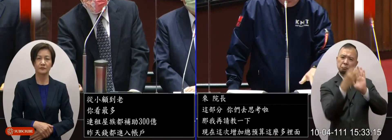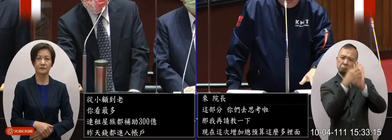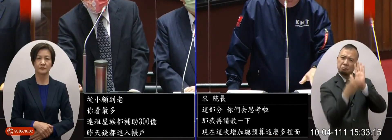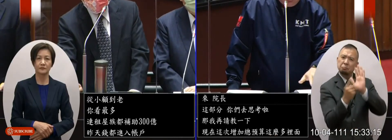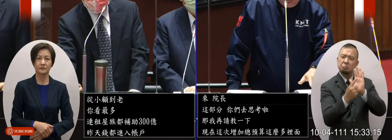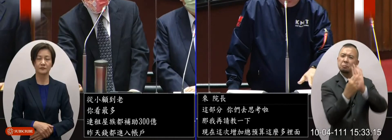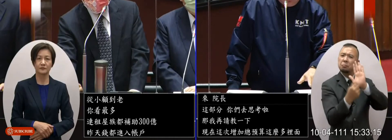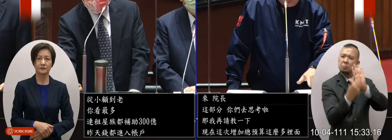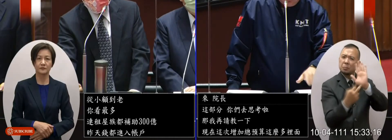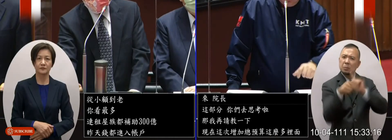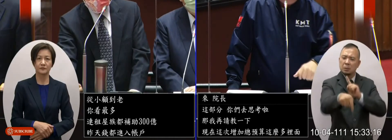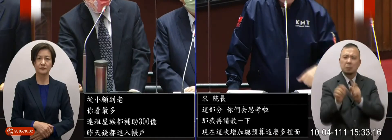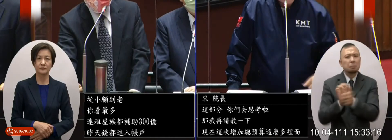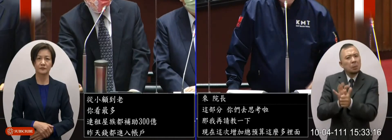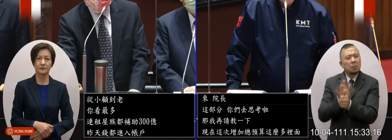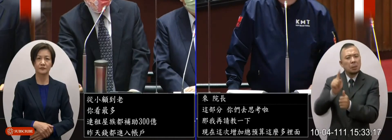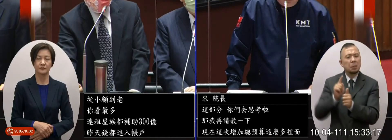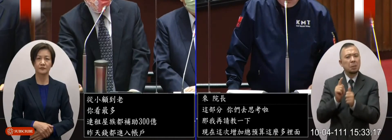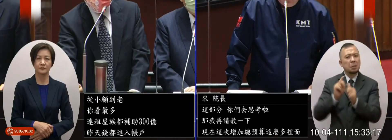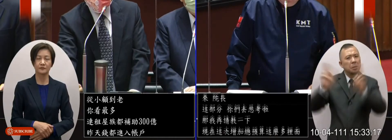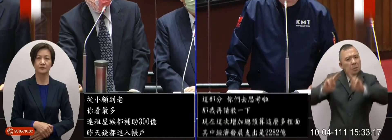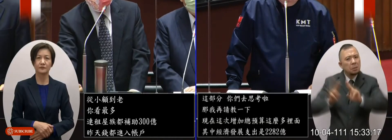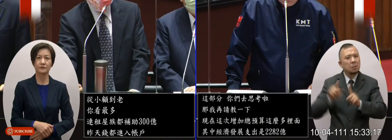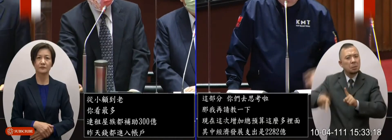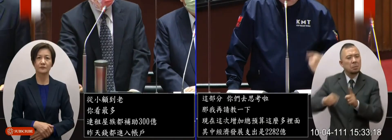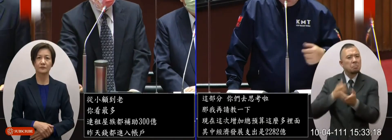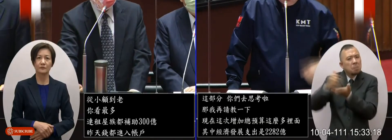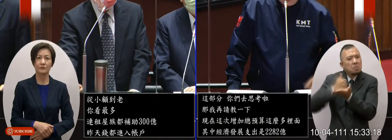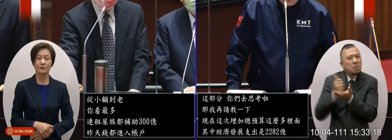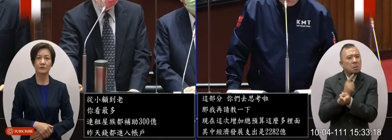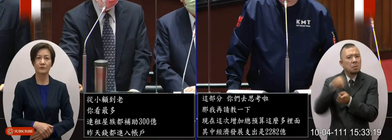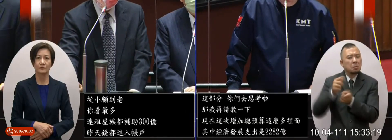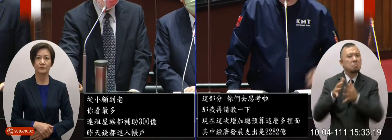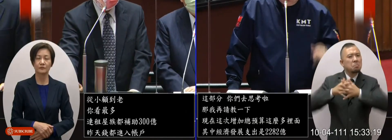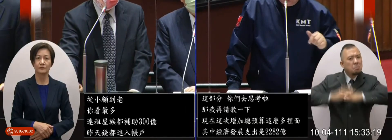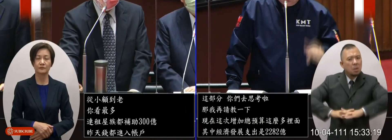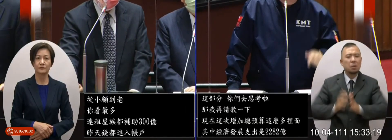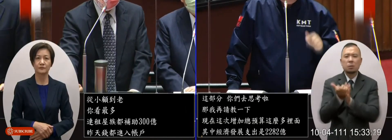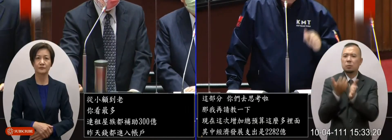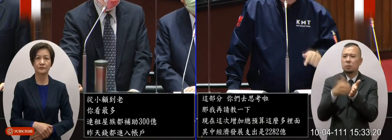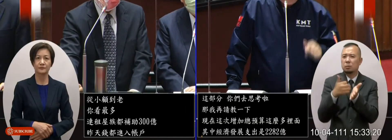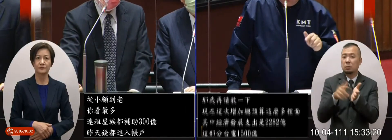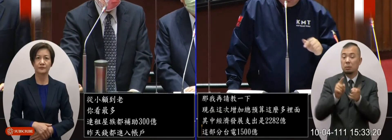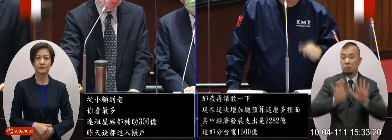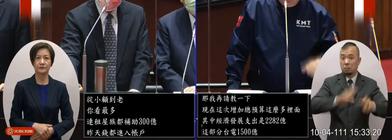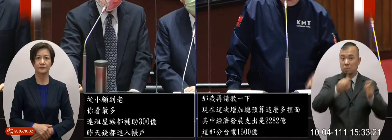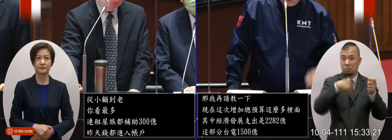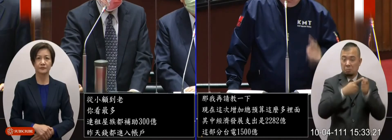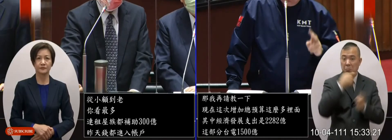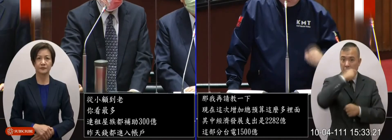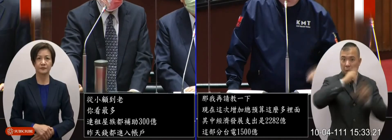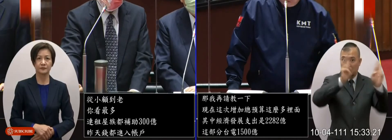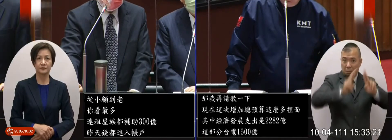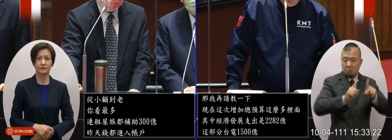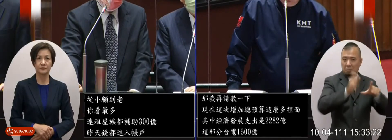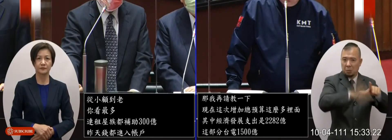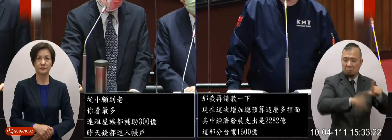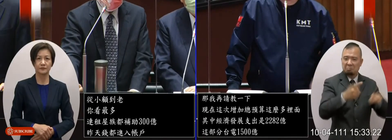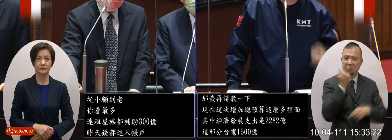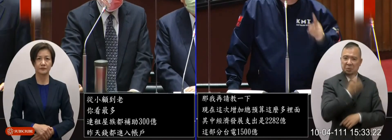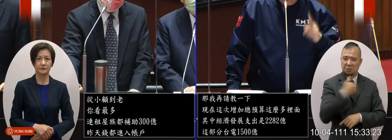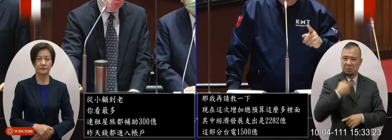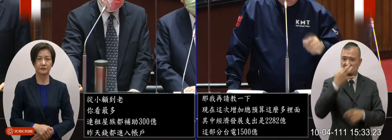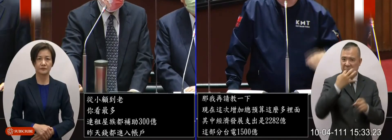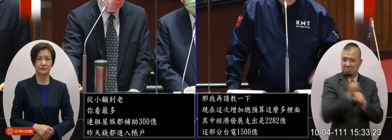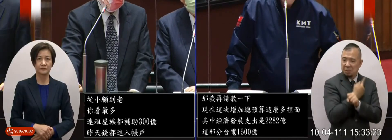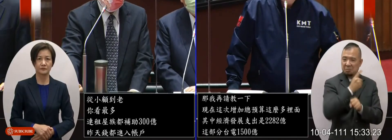定供电建设方案预算，但是说实在，其实今年台电可能亏损2000亿，所